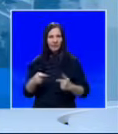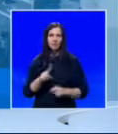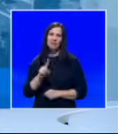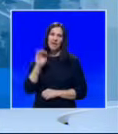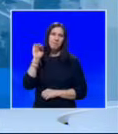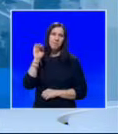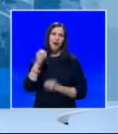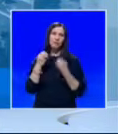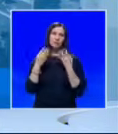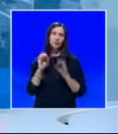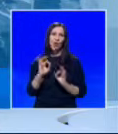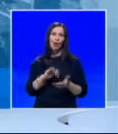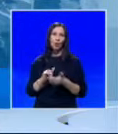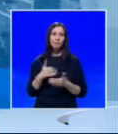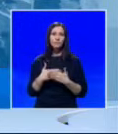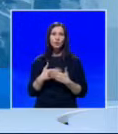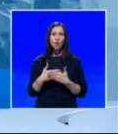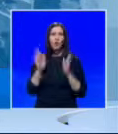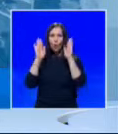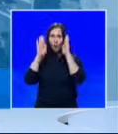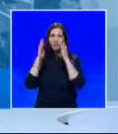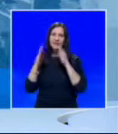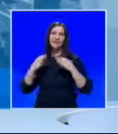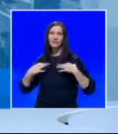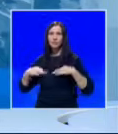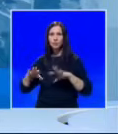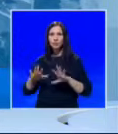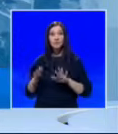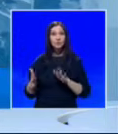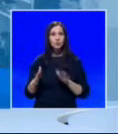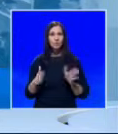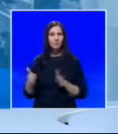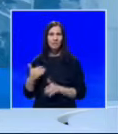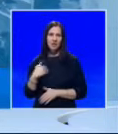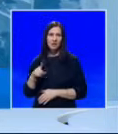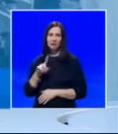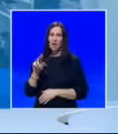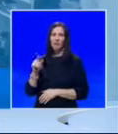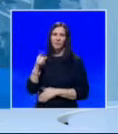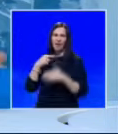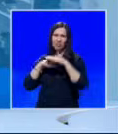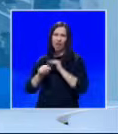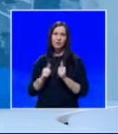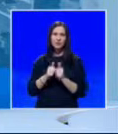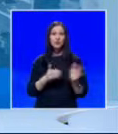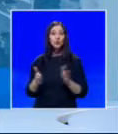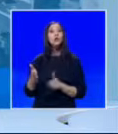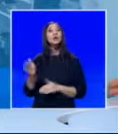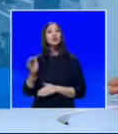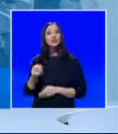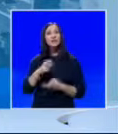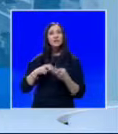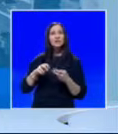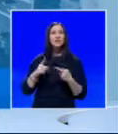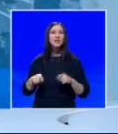била възможна такава коалиция. По-скоро в консервативното пространство може би... Аз не казвам, че ще... Това е тайно партньорство. Ще се търси нещо в